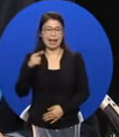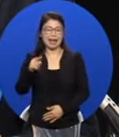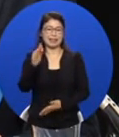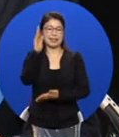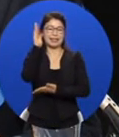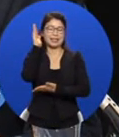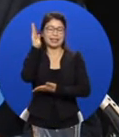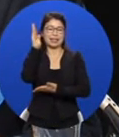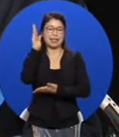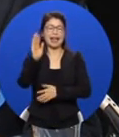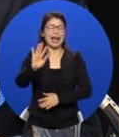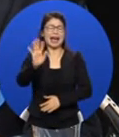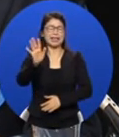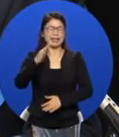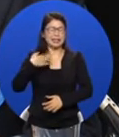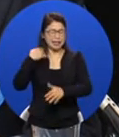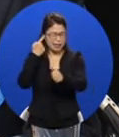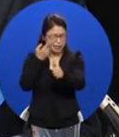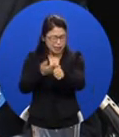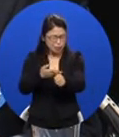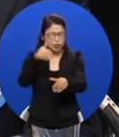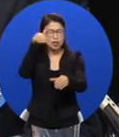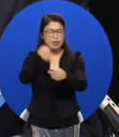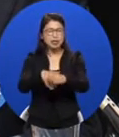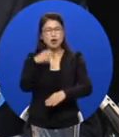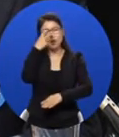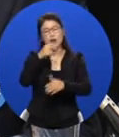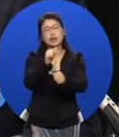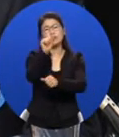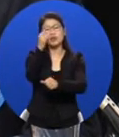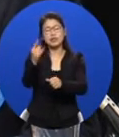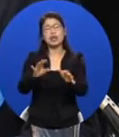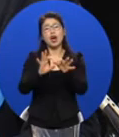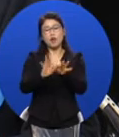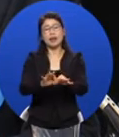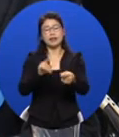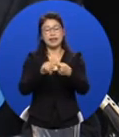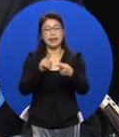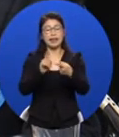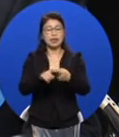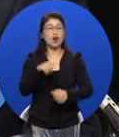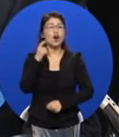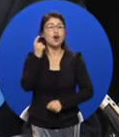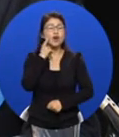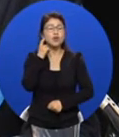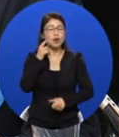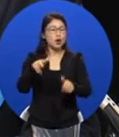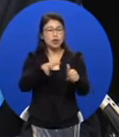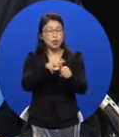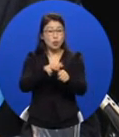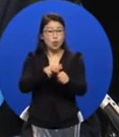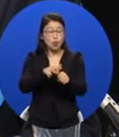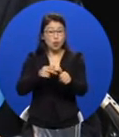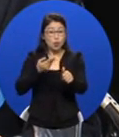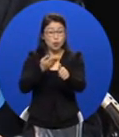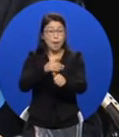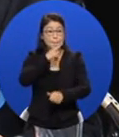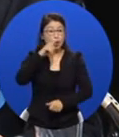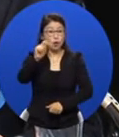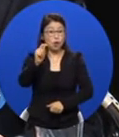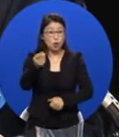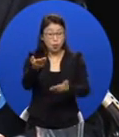연설을 아니 제가 잠깐만. 드리는 말씀은 선관위에서 관련돼서 허위를 받고 경고를 받은 사실이 있죠.